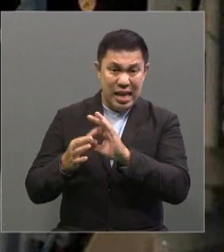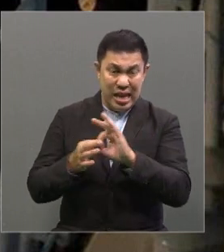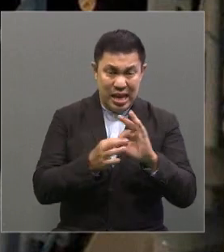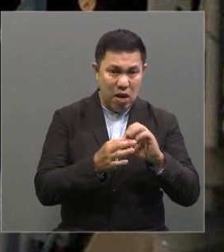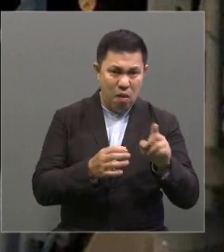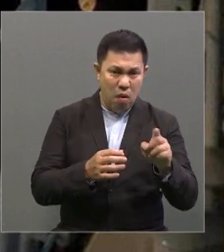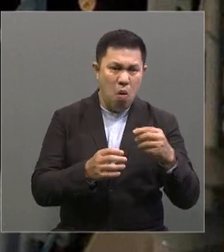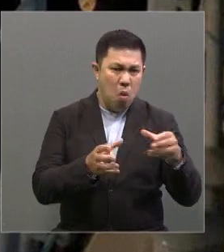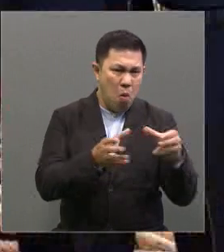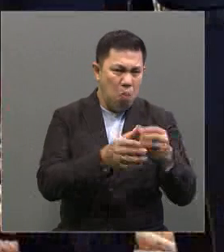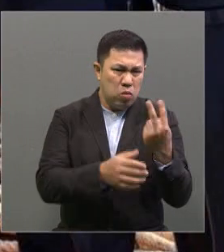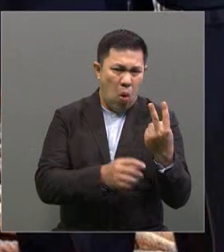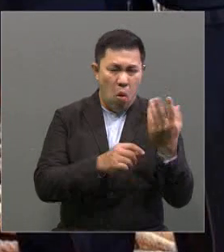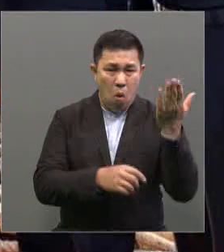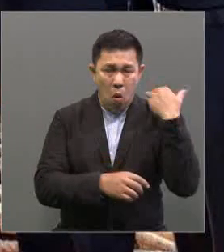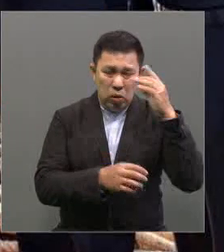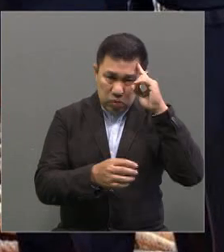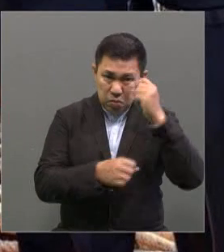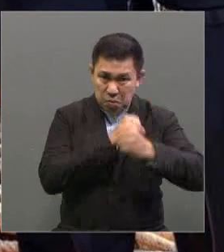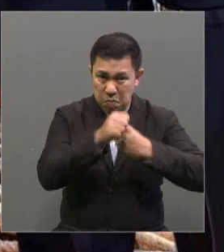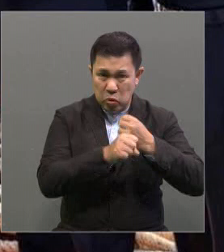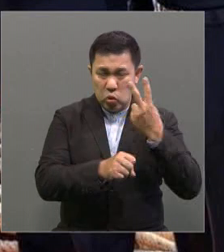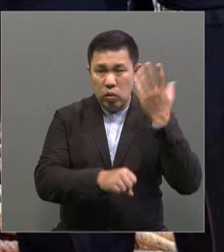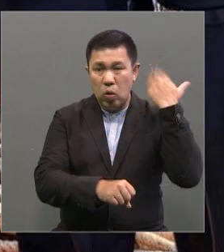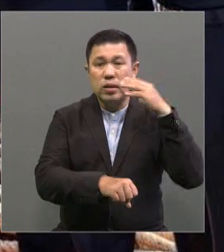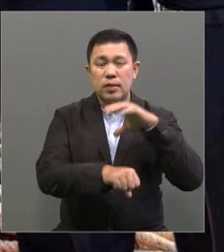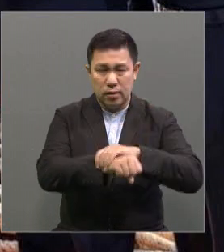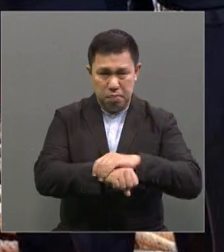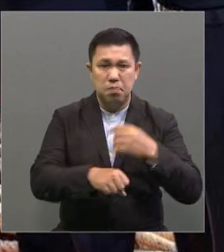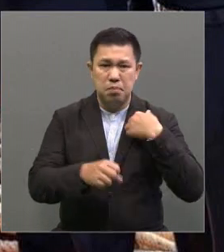ปกับอีก2กลุ่มใหญ่ที่เคยจับได้เมื่อ2ปีก่อนด้วยครับ